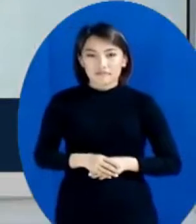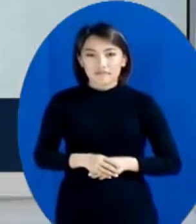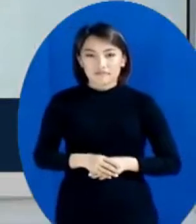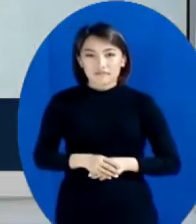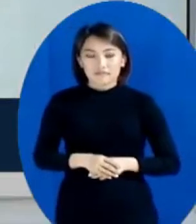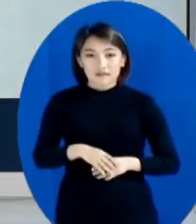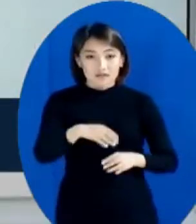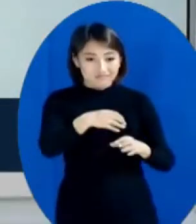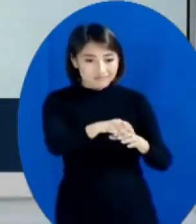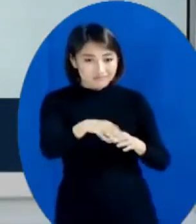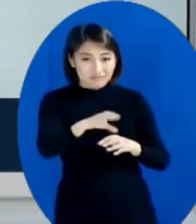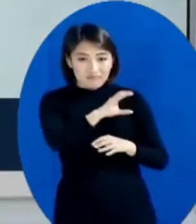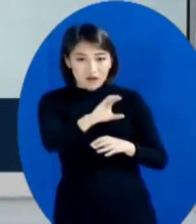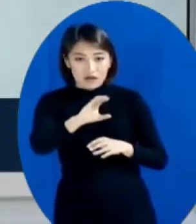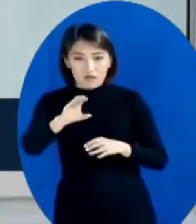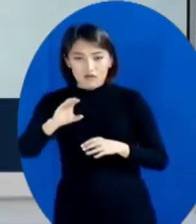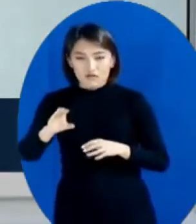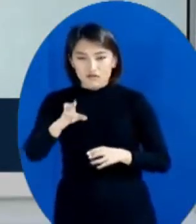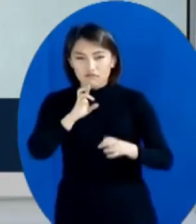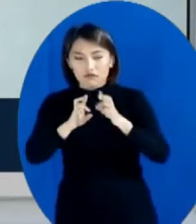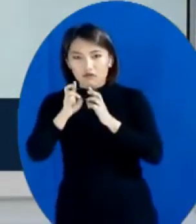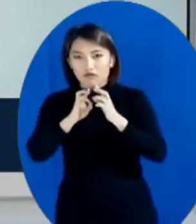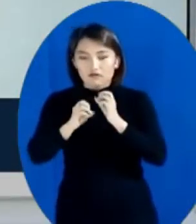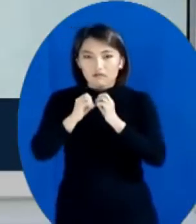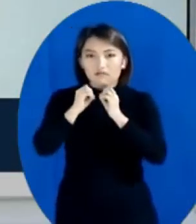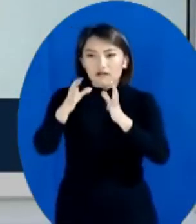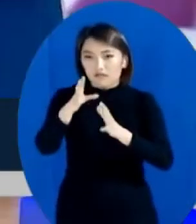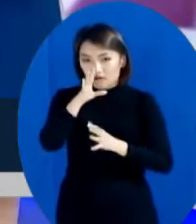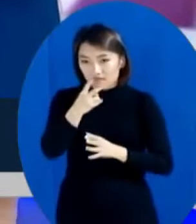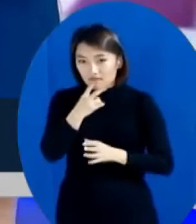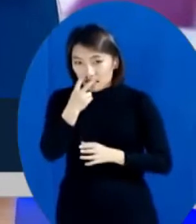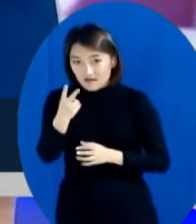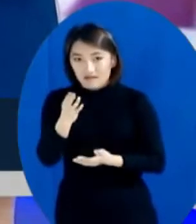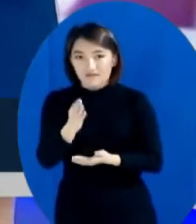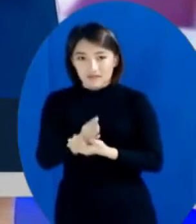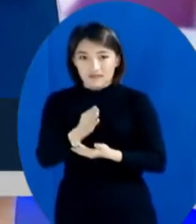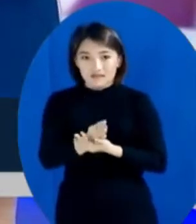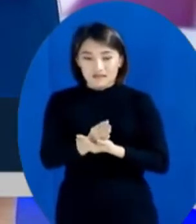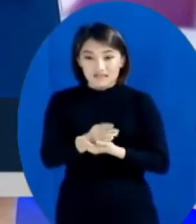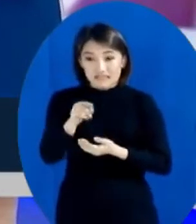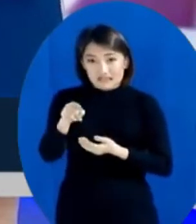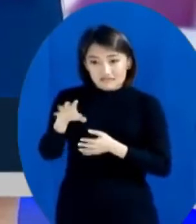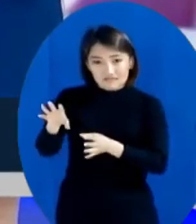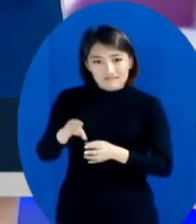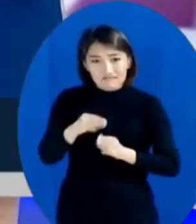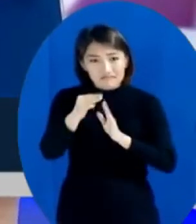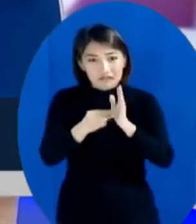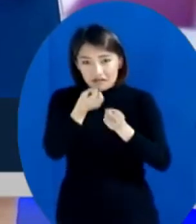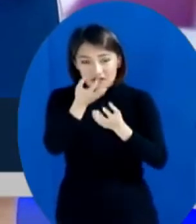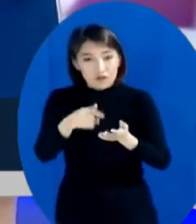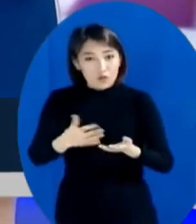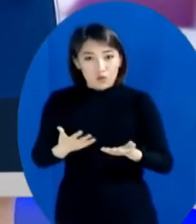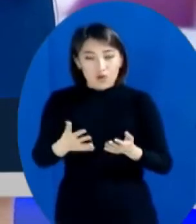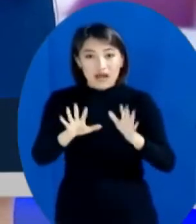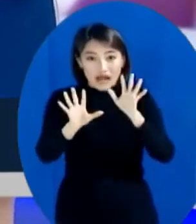аж ахуй нэгжүүд одоо маш хүнд байдалд орохоор дүр зураг харагдаж байна. Аа. За, энэ дүр зургийг одоо тайлбарлах юм бол эхний ээлжинд